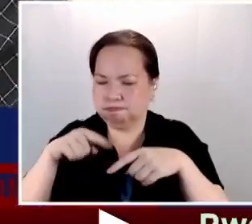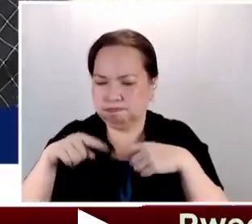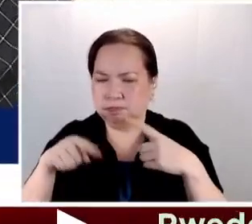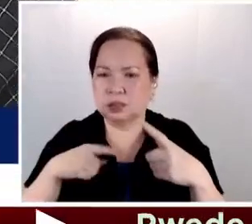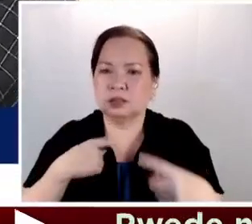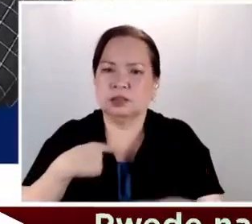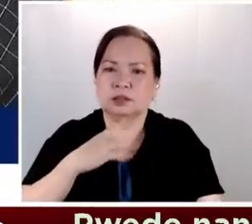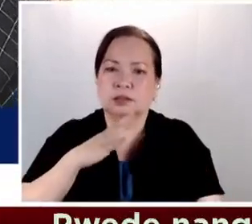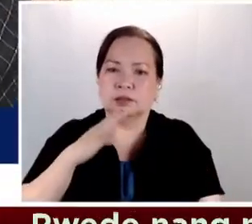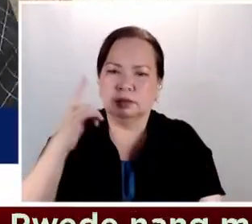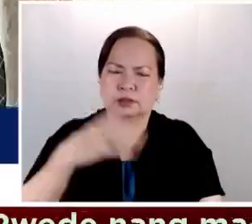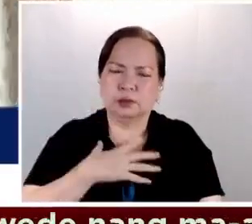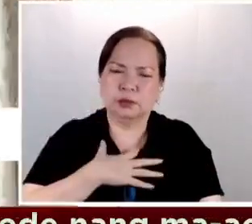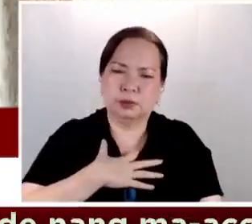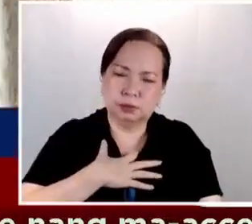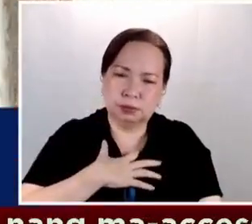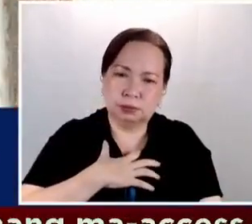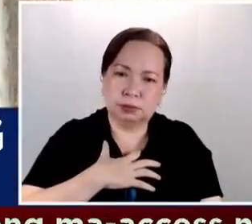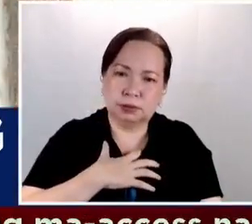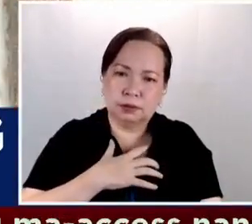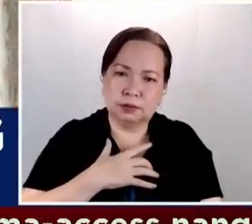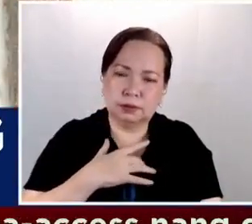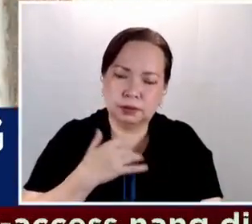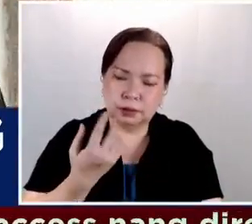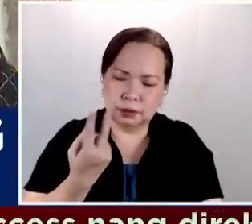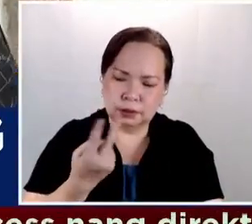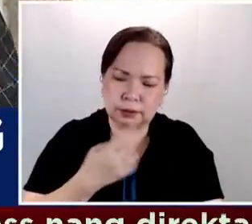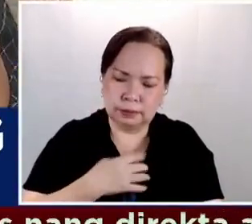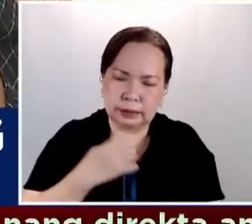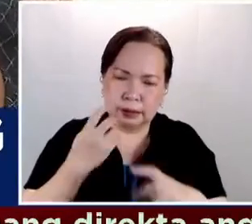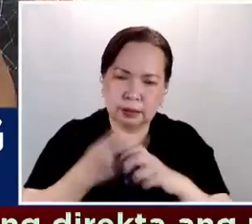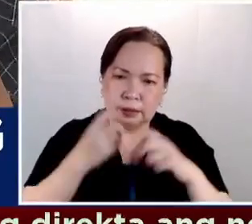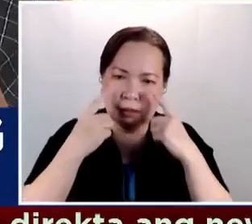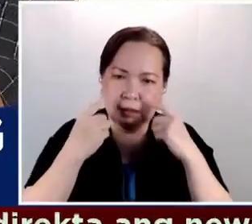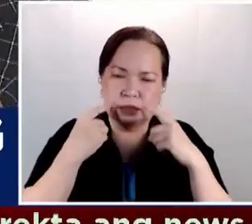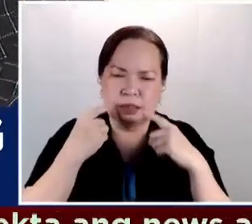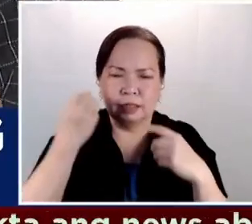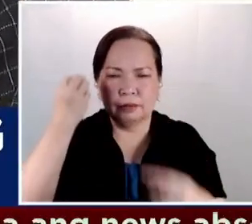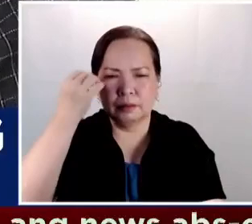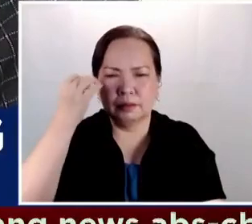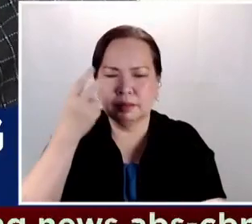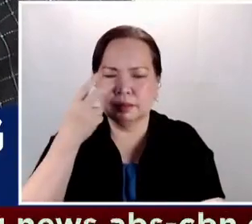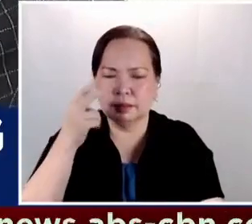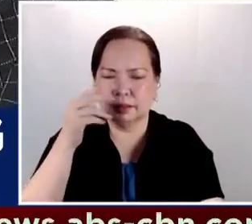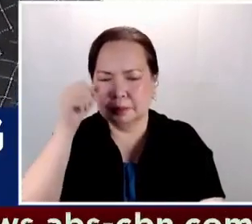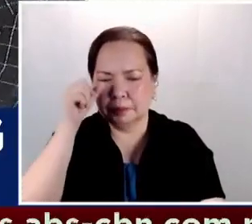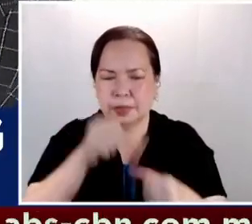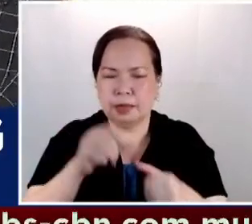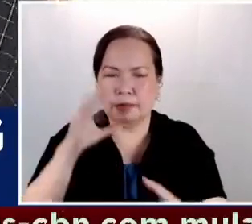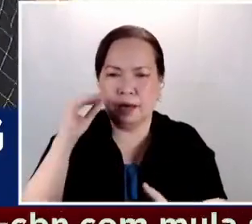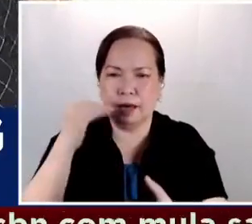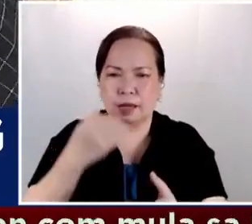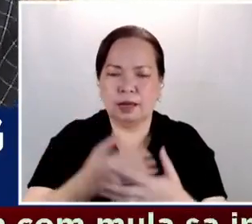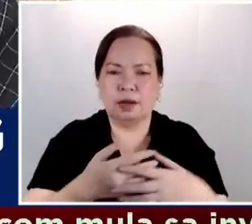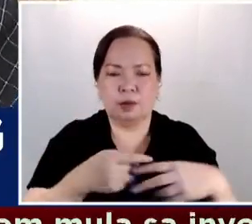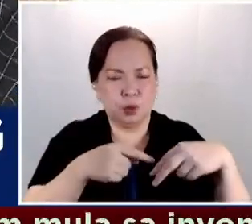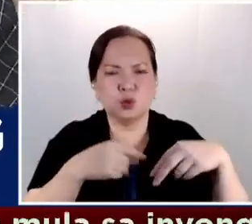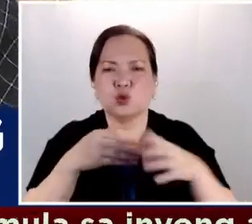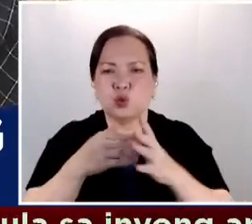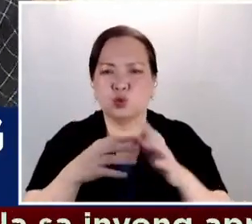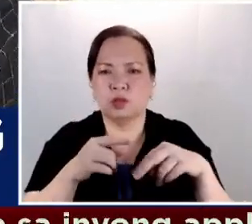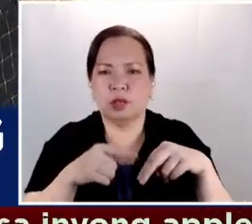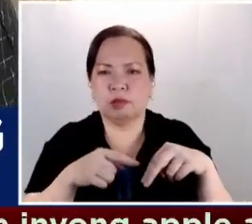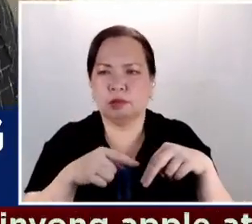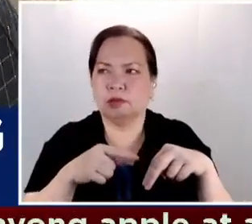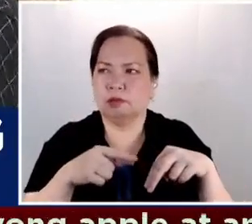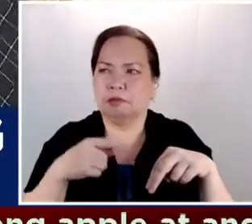buhay na gano'n na yung itsura niya. Kanina bumabalot sa isipan ko yung mukha ni Kian bago siya pinatay na isang estudyante.